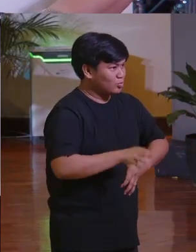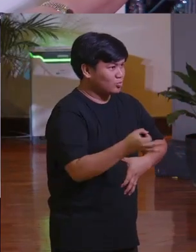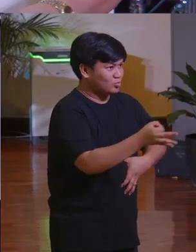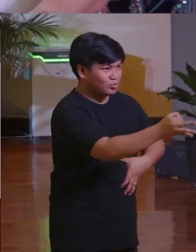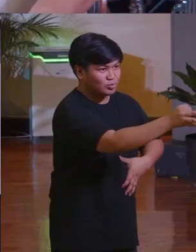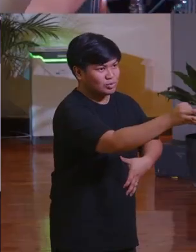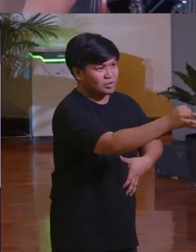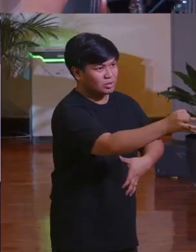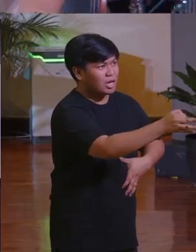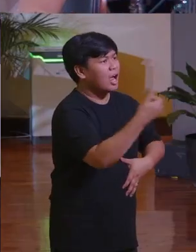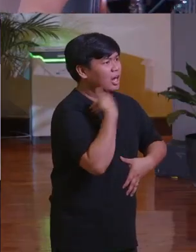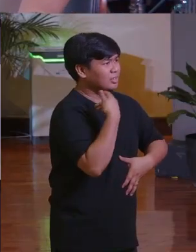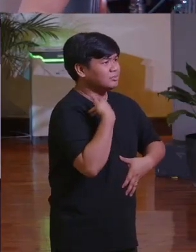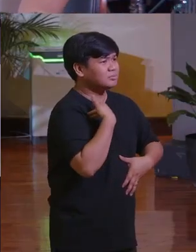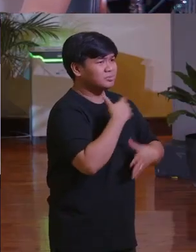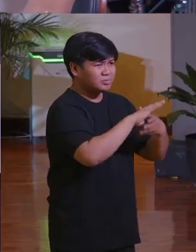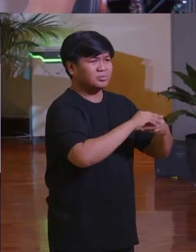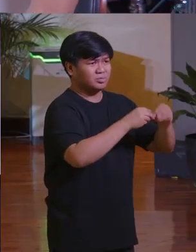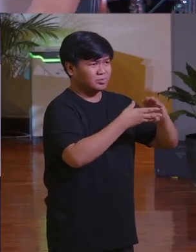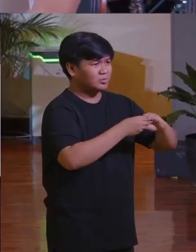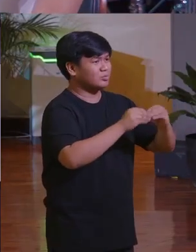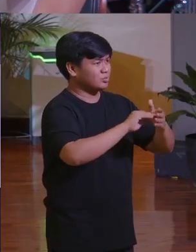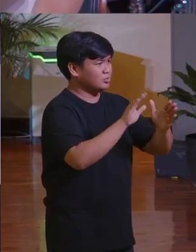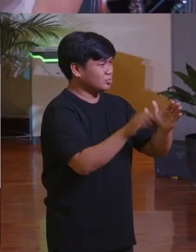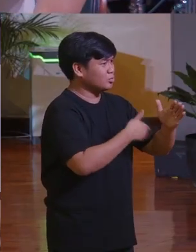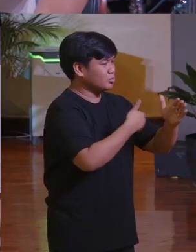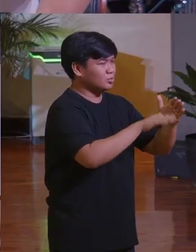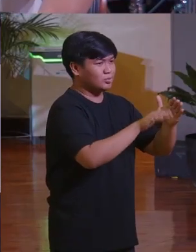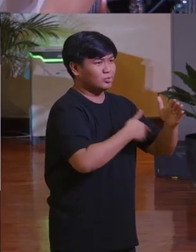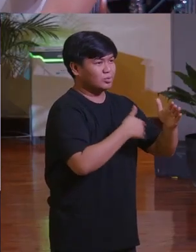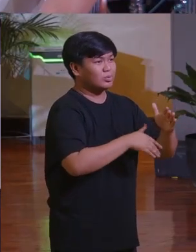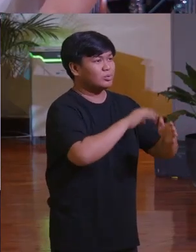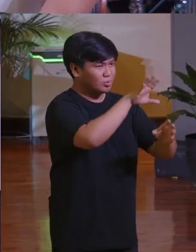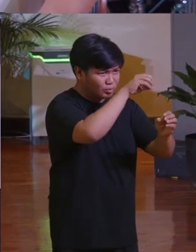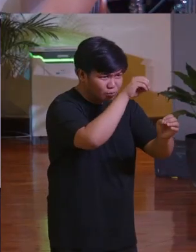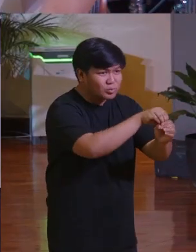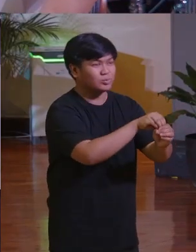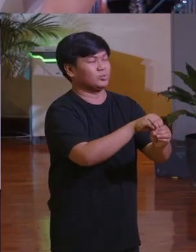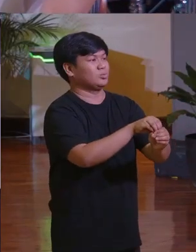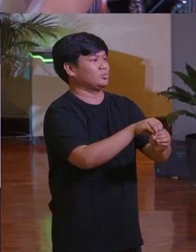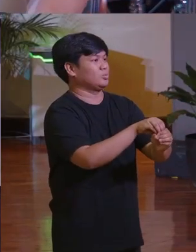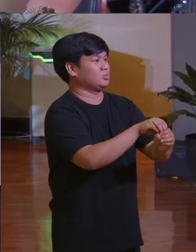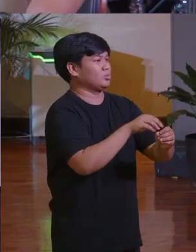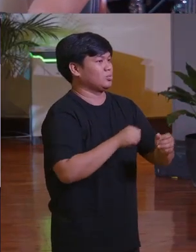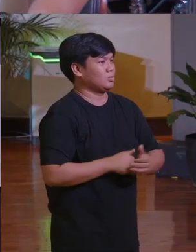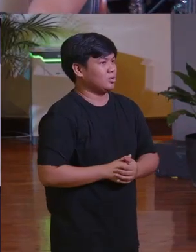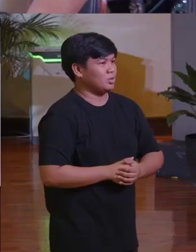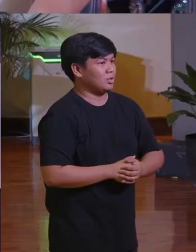isang malaking isda. Siya ay umawit ng isang himno.